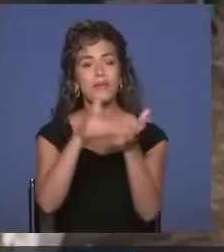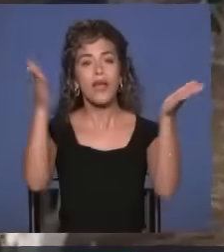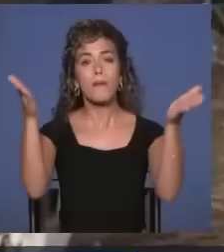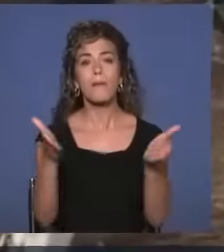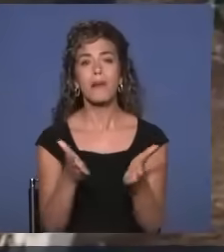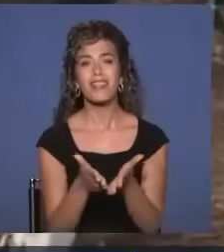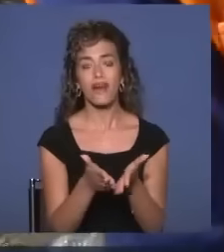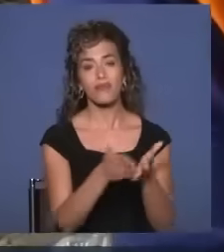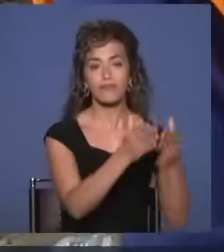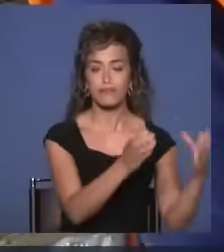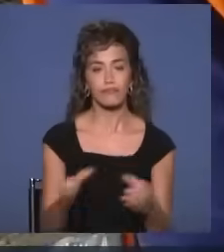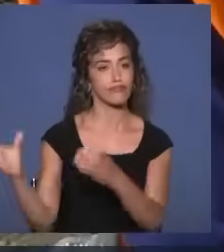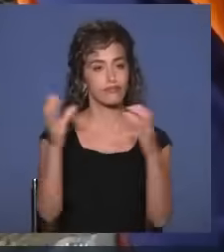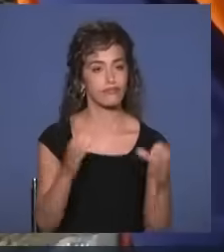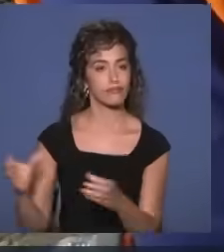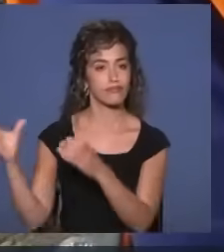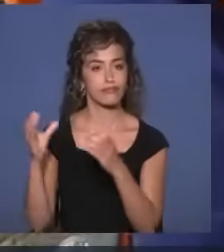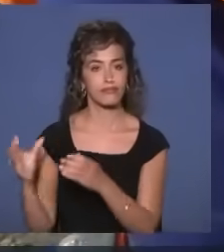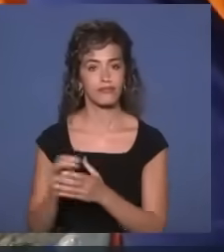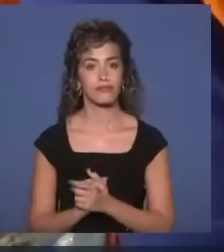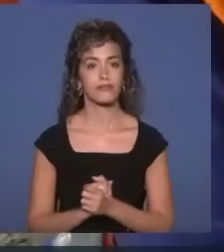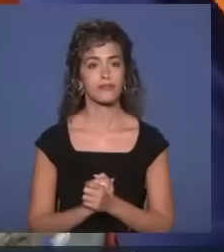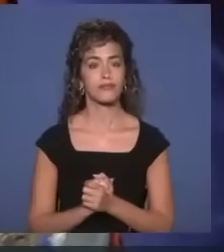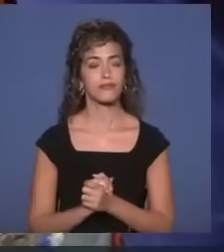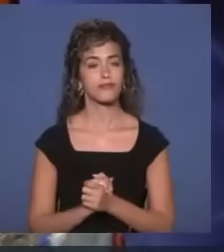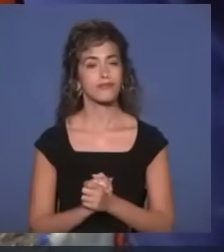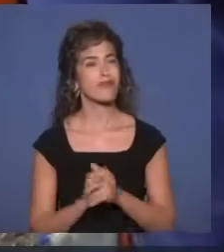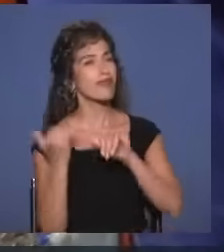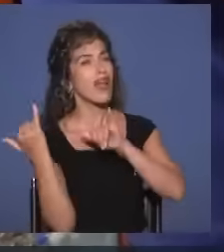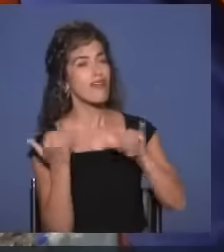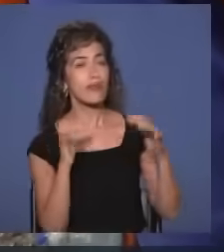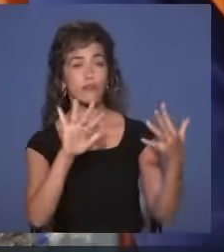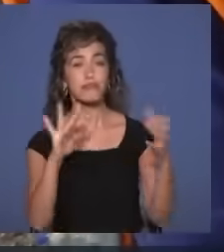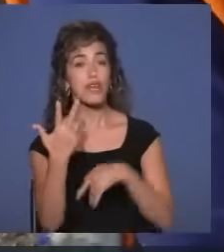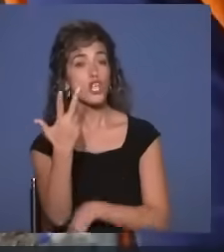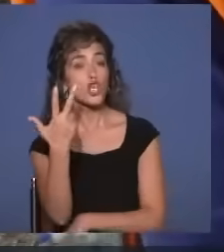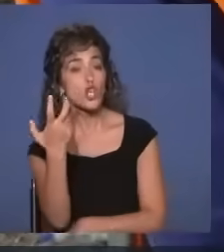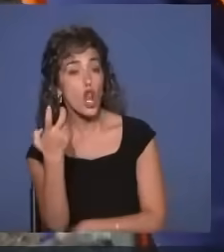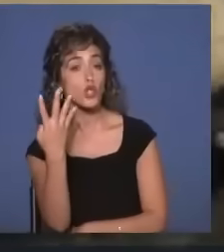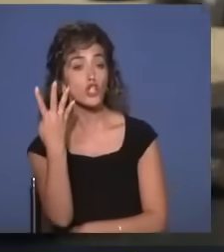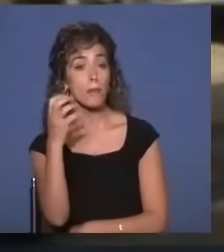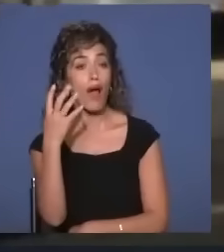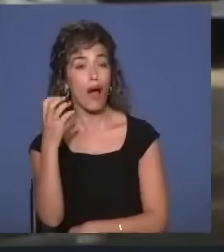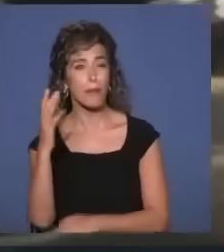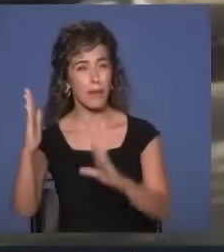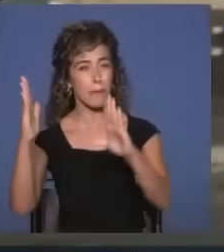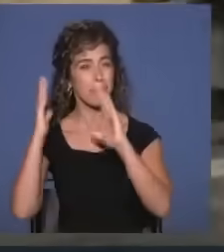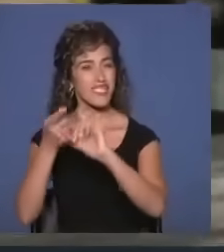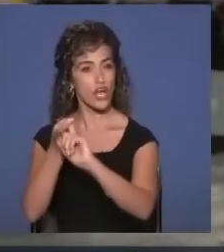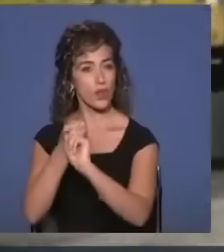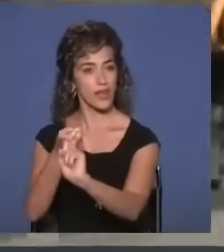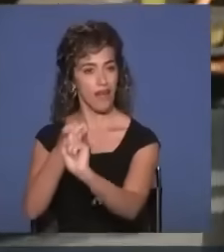הגענו לפה עם כמות של צי של קרוב לאיזה 30-40 גררים,